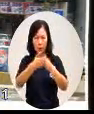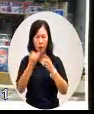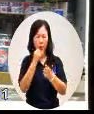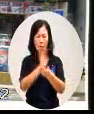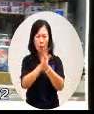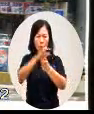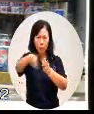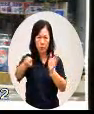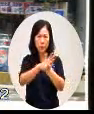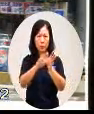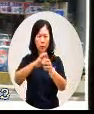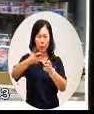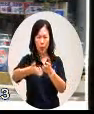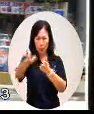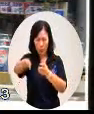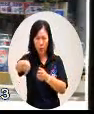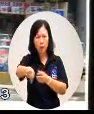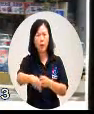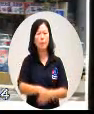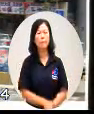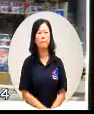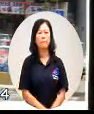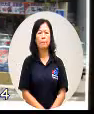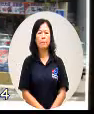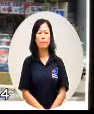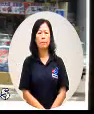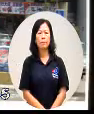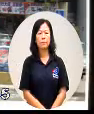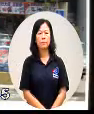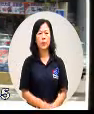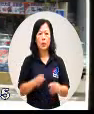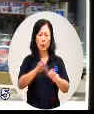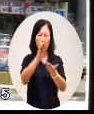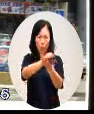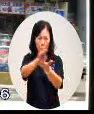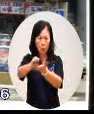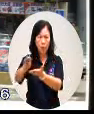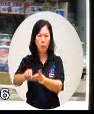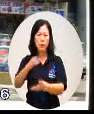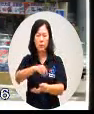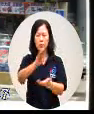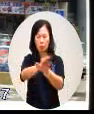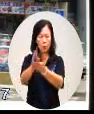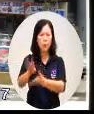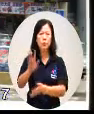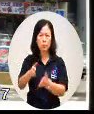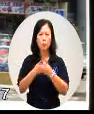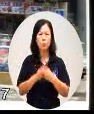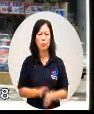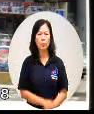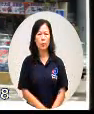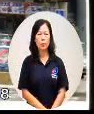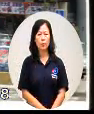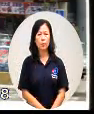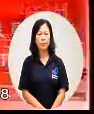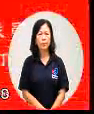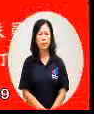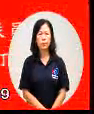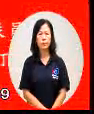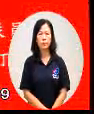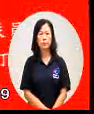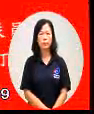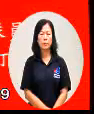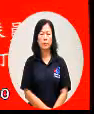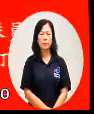这个欢乐时期，在这边应该要迁到这个地方停车场啊，这边是停车场前面的。再来